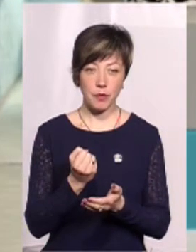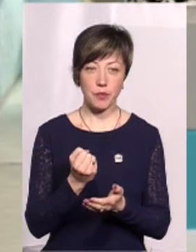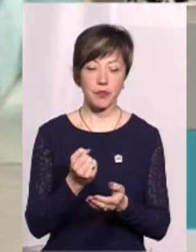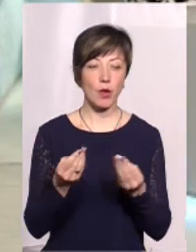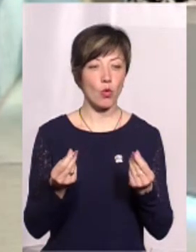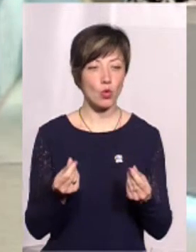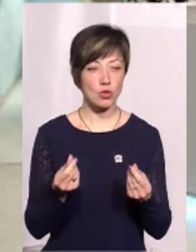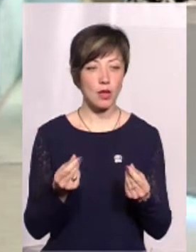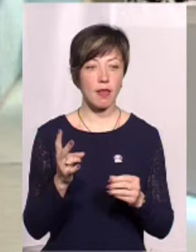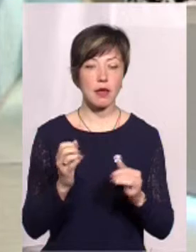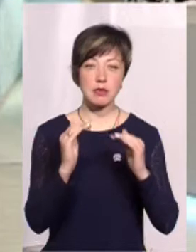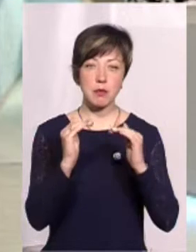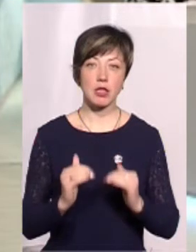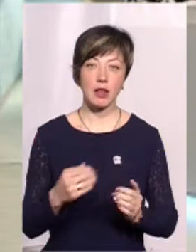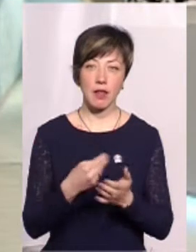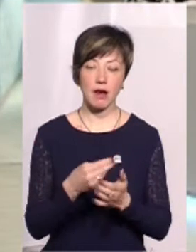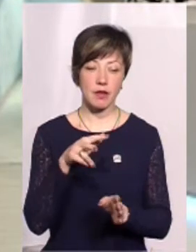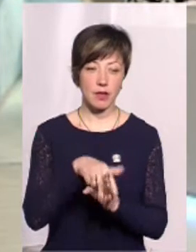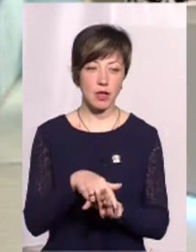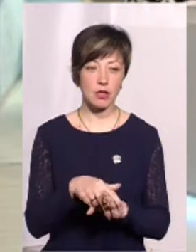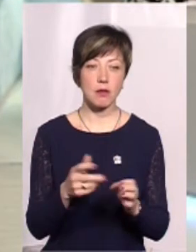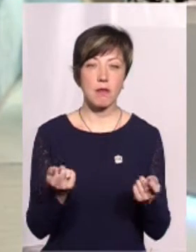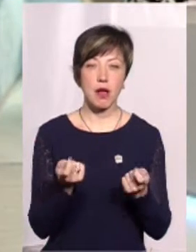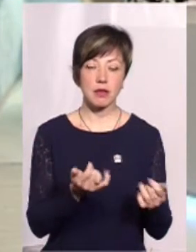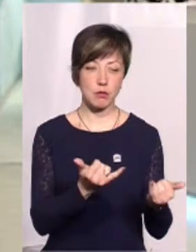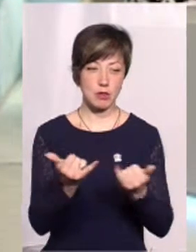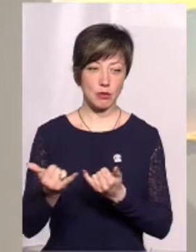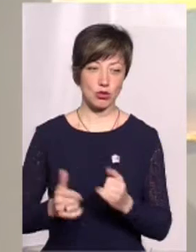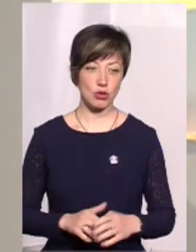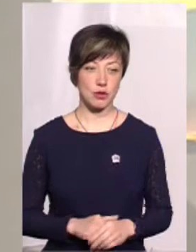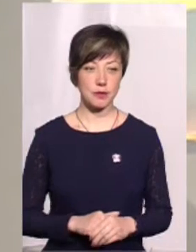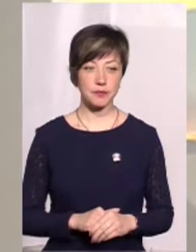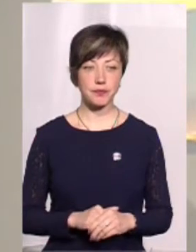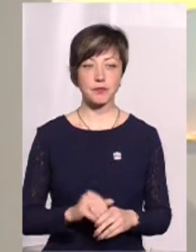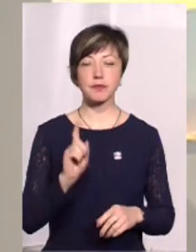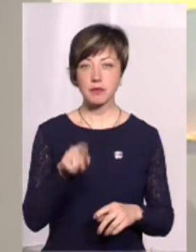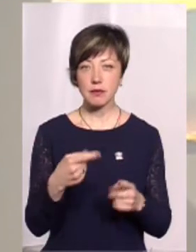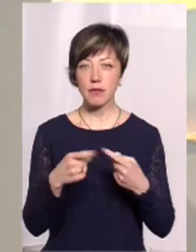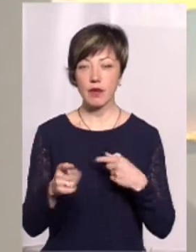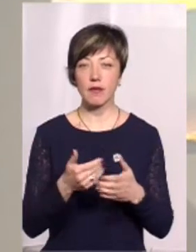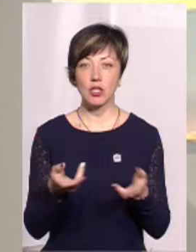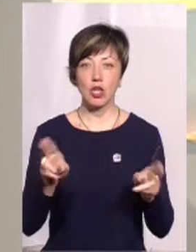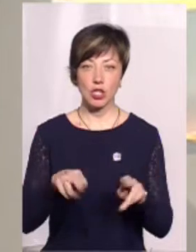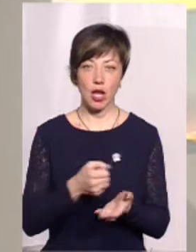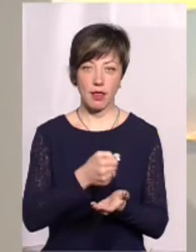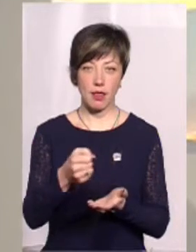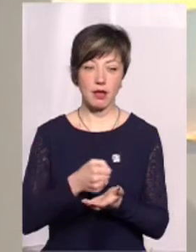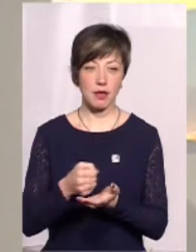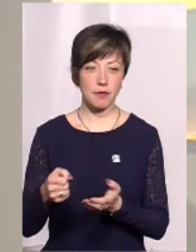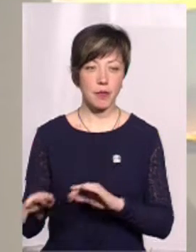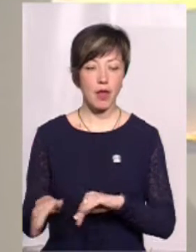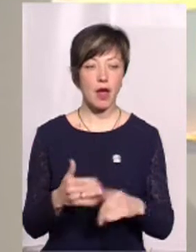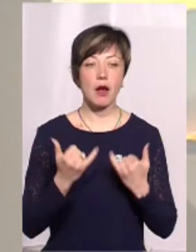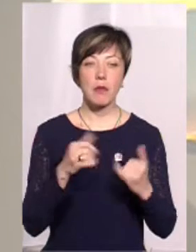сказано, кошти на зменшення тарифного навантаження для малозабезпечених. Це тим відрізняється від решти кандидатів.